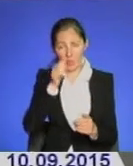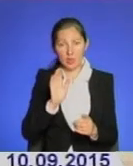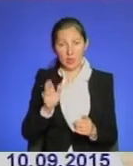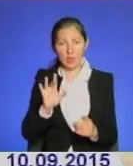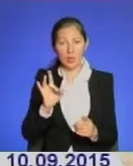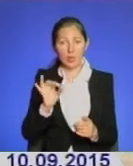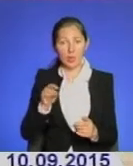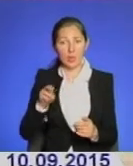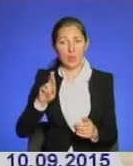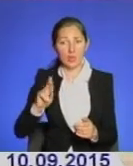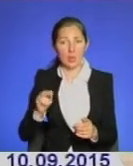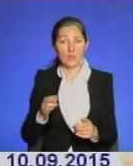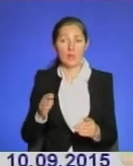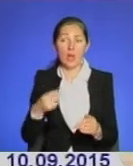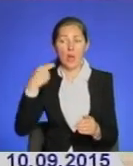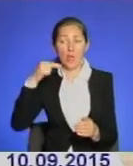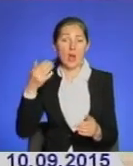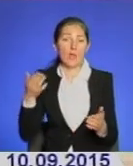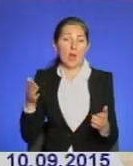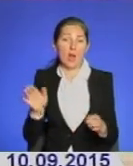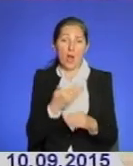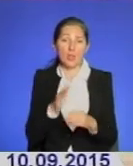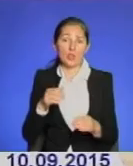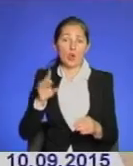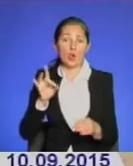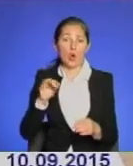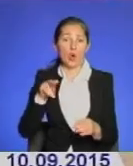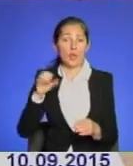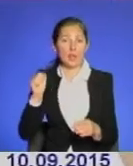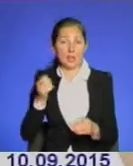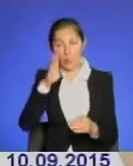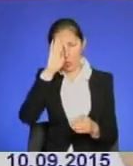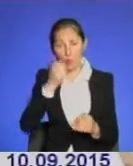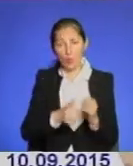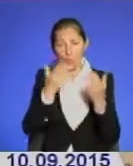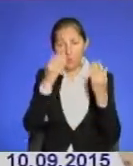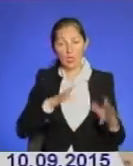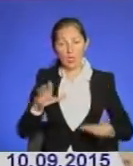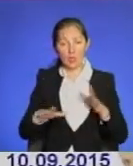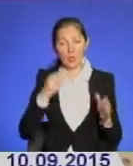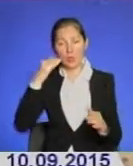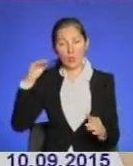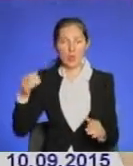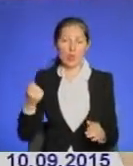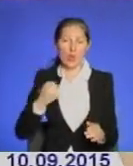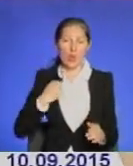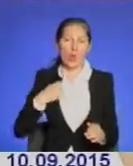ротація. А у перервах між ротаціями хлопці щодня тренуються та вдосконалюють бойову майстерність,